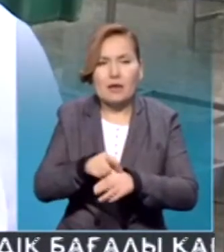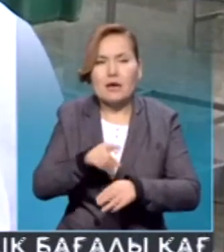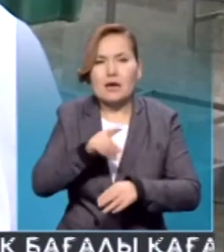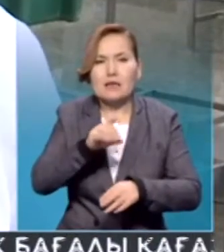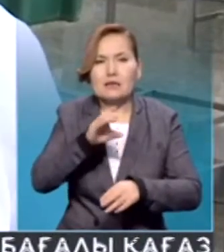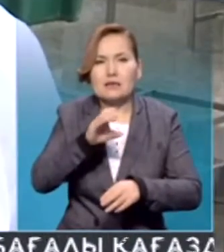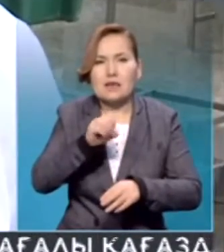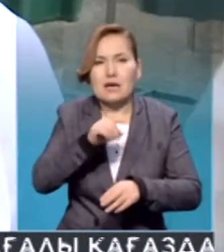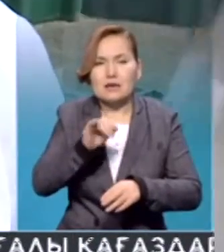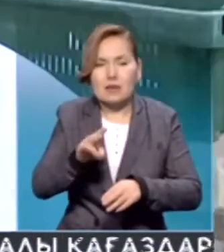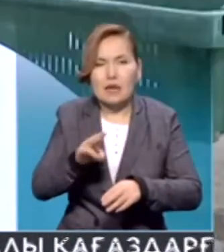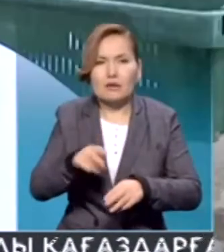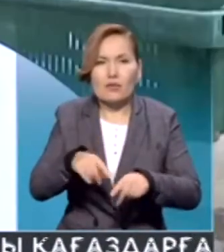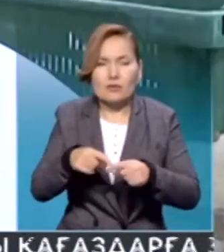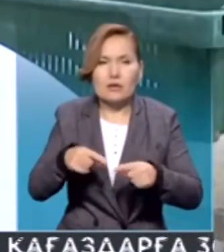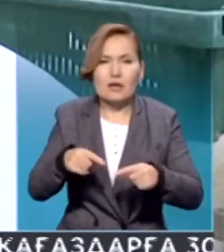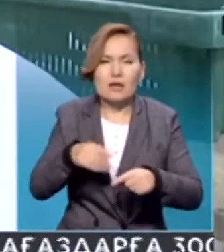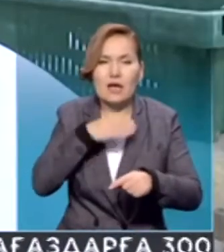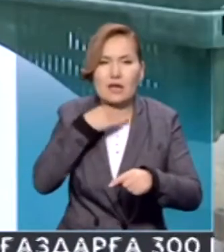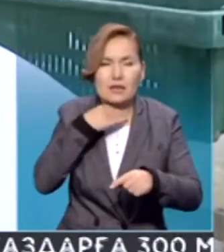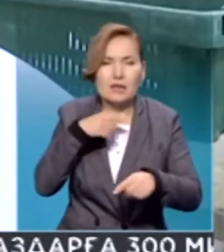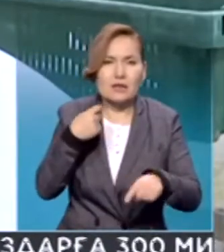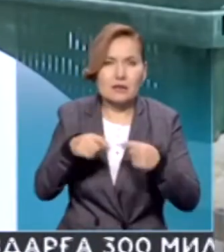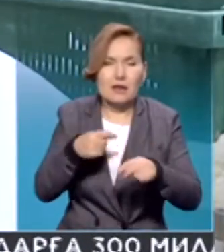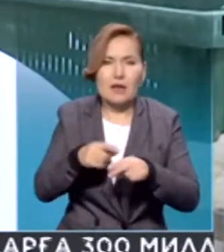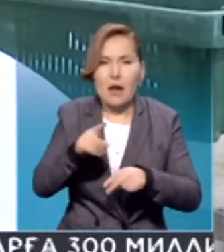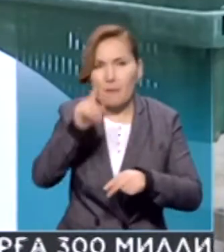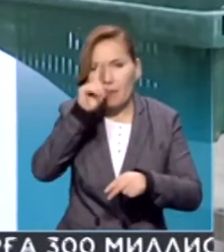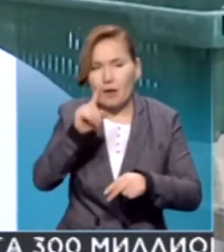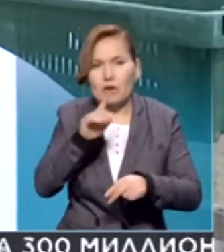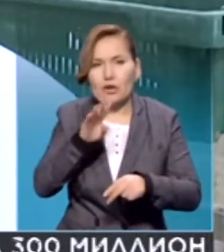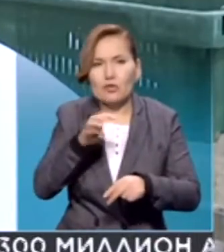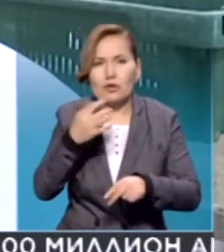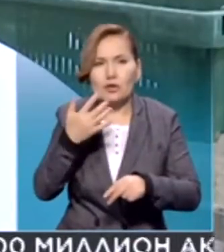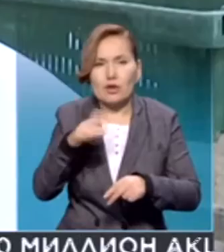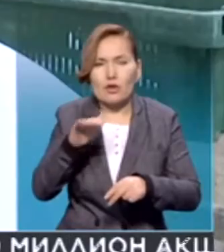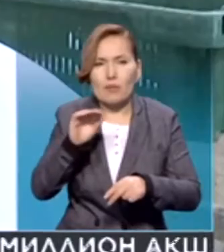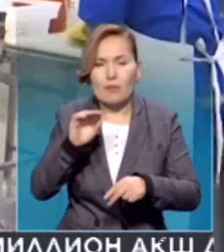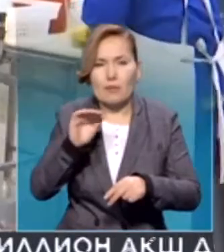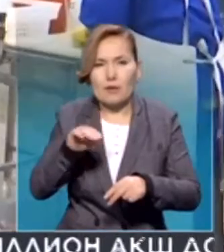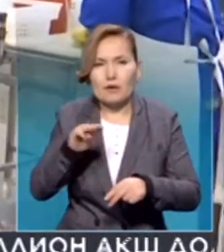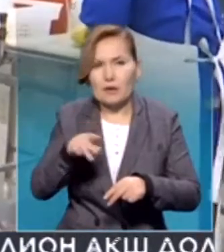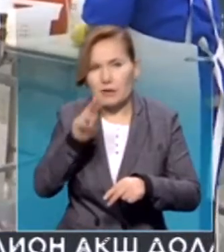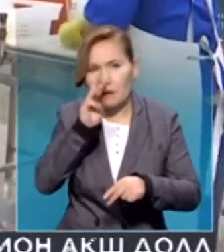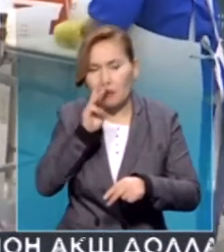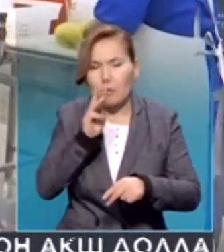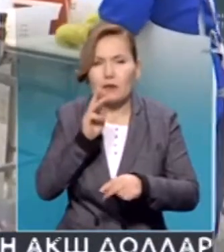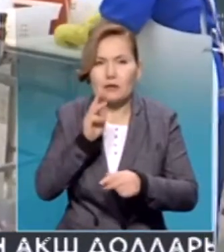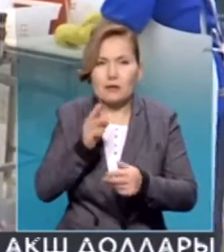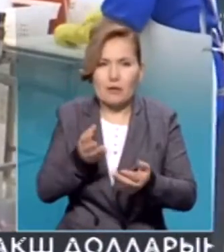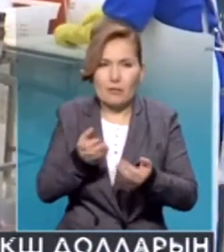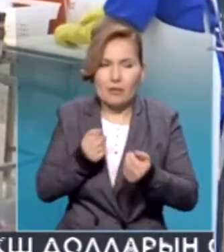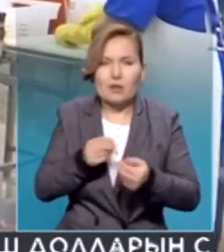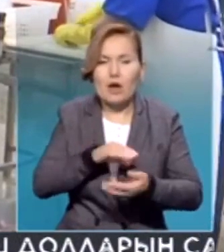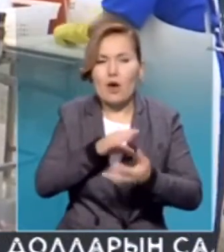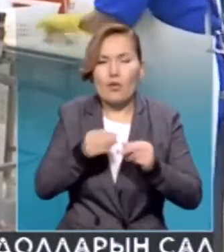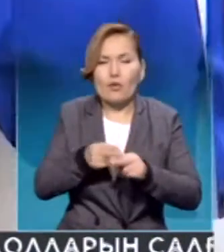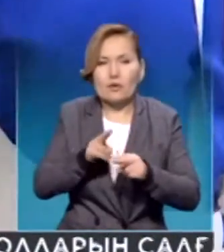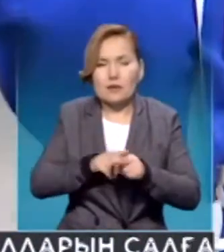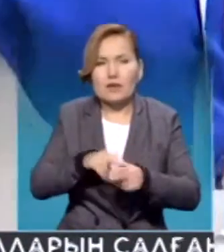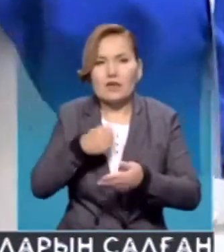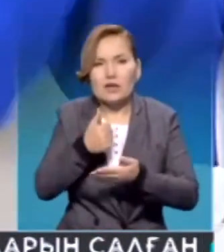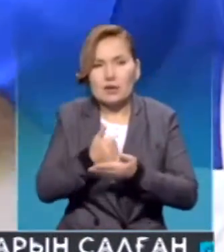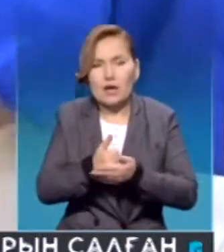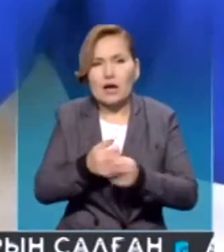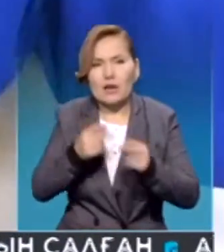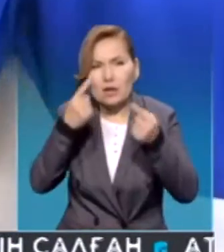сазан тушқа кесіп береміз. Бір айда 400-450 мың айлық алды. Зауыт жұмысы еуропалық стандартқа негізделген. Жаңа